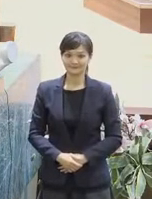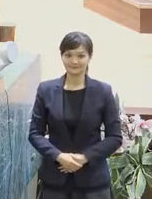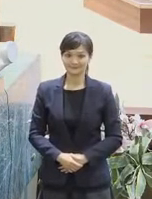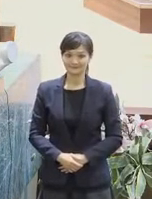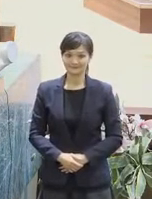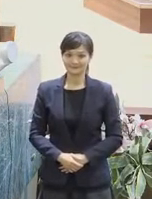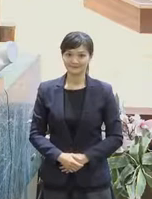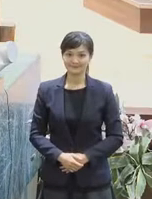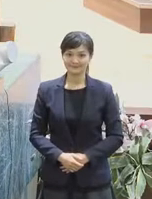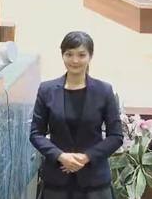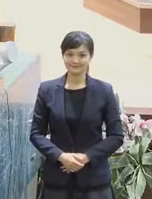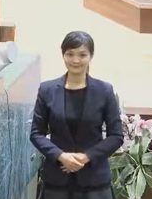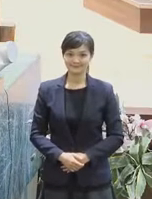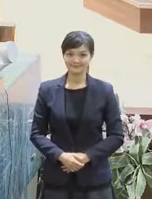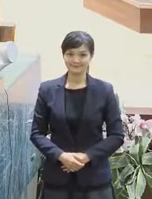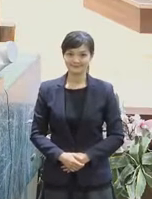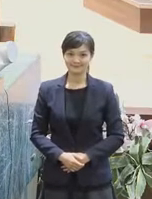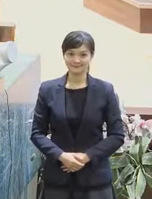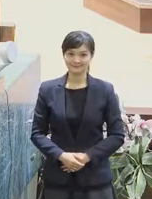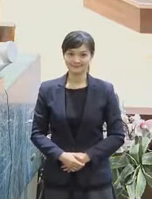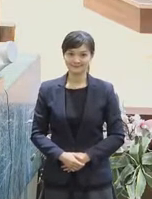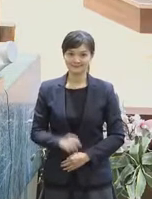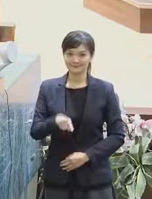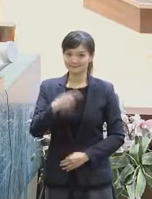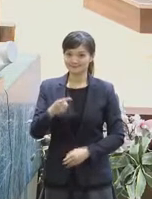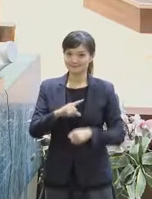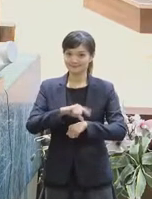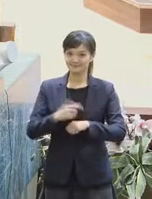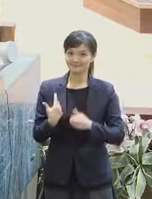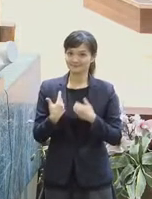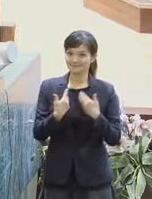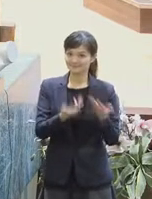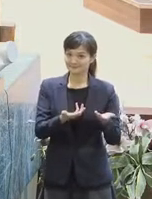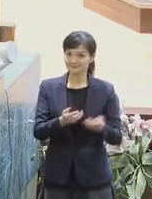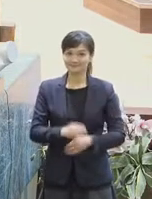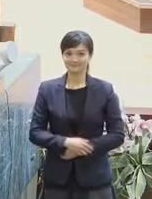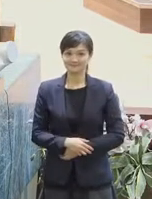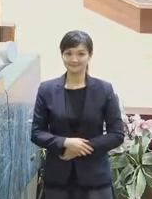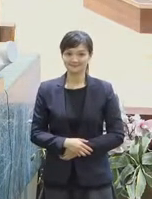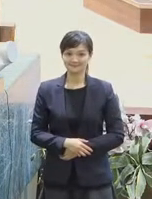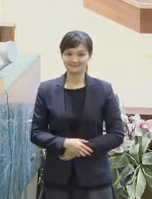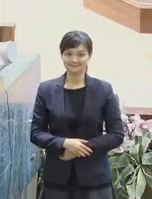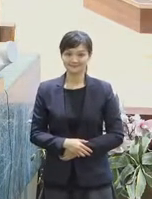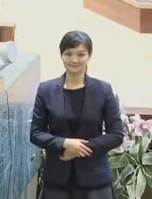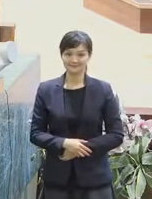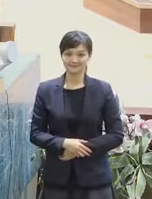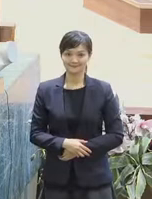我们接下来把时间还给主持人总召。